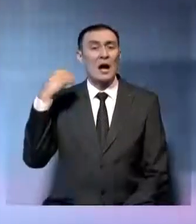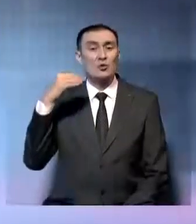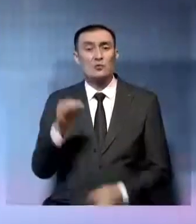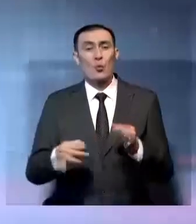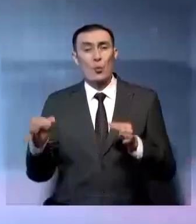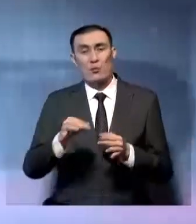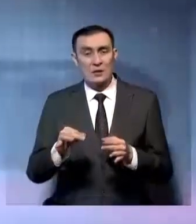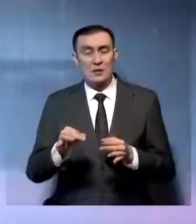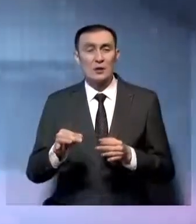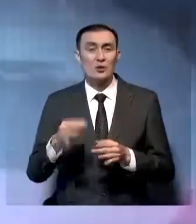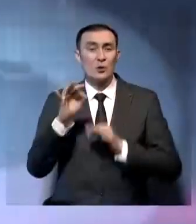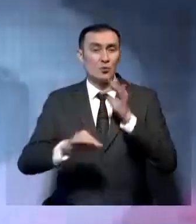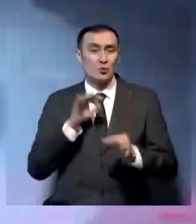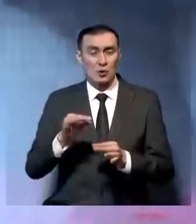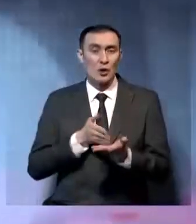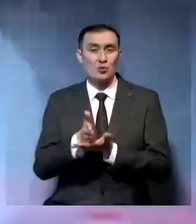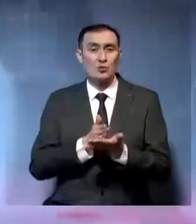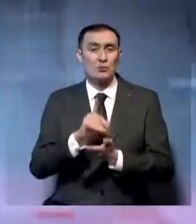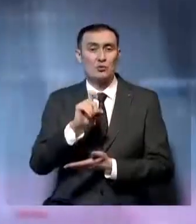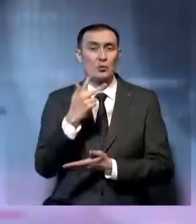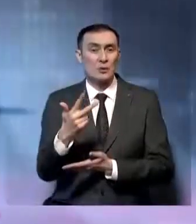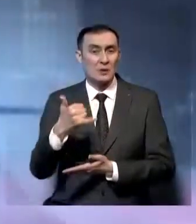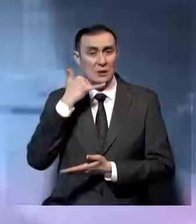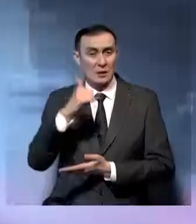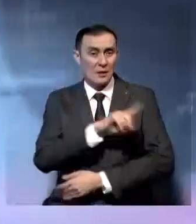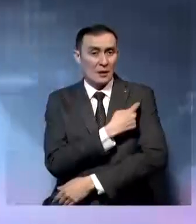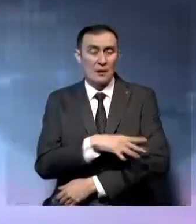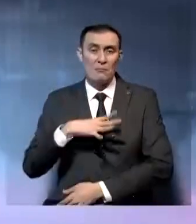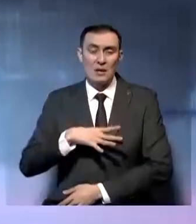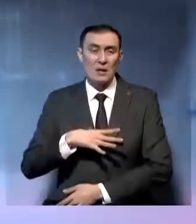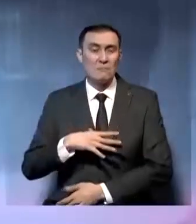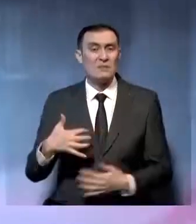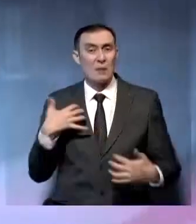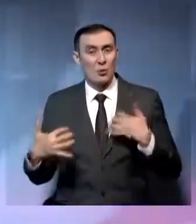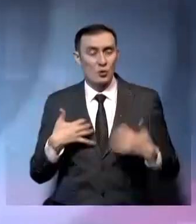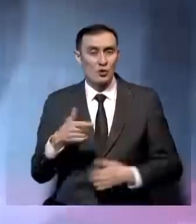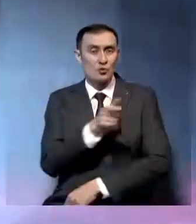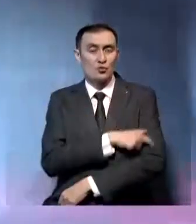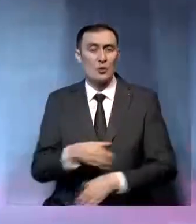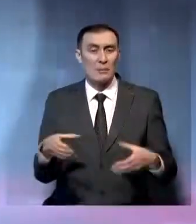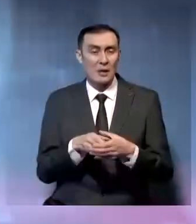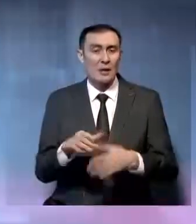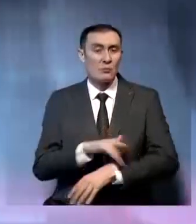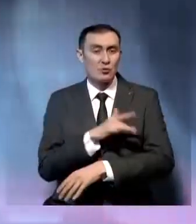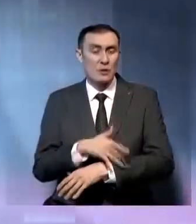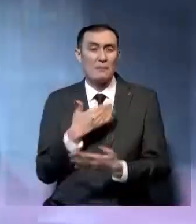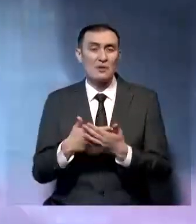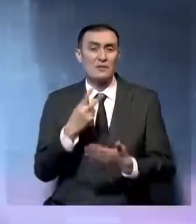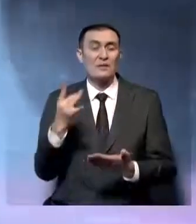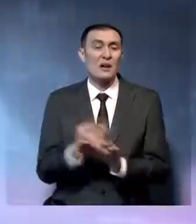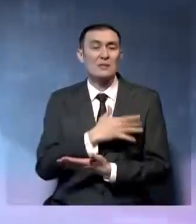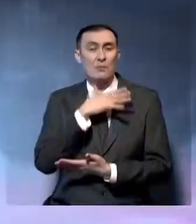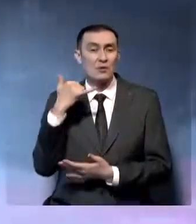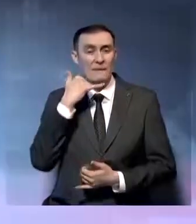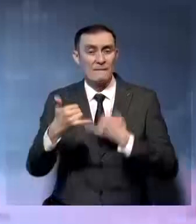В Актюбинской области прошедшие сутки для службы 103 выдались неспокойными. Дежурные бригады обслужили почти вдвое